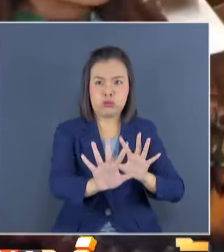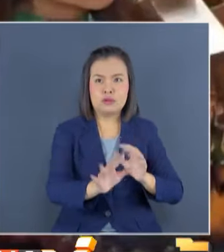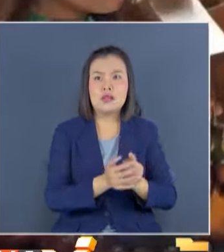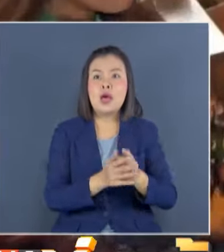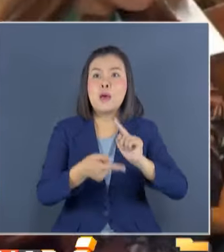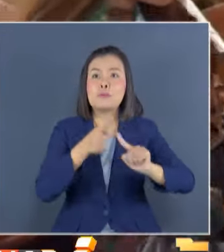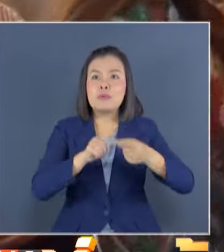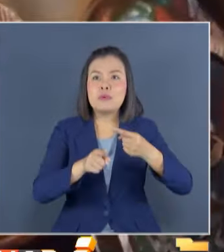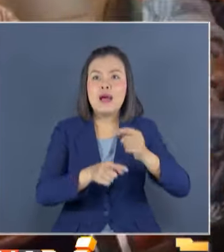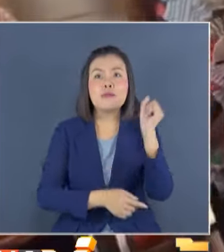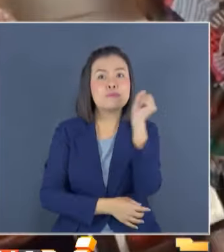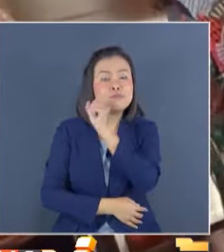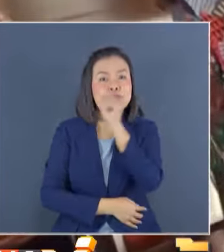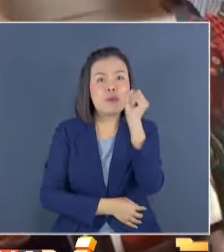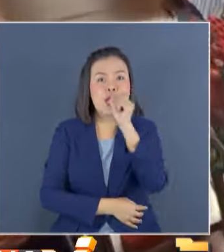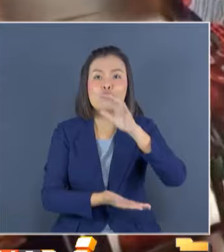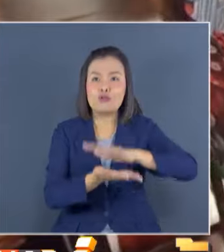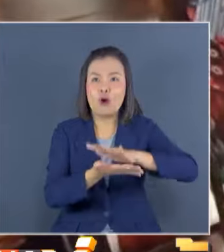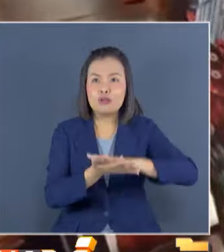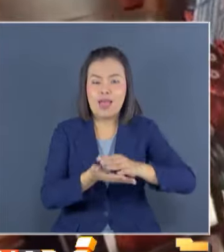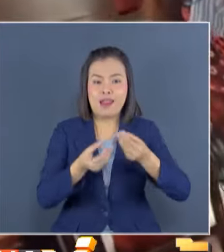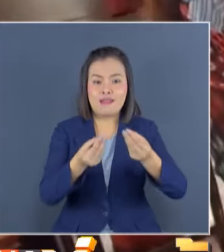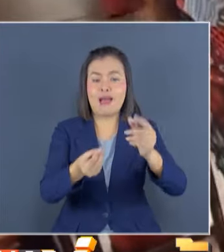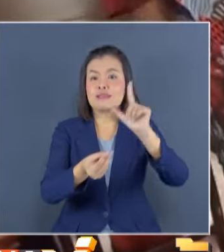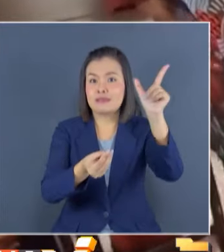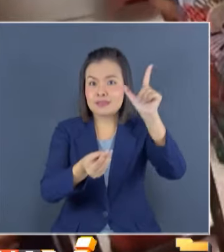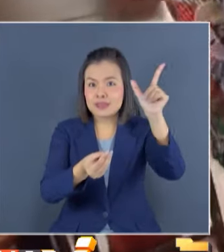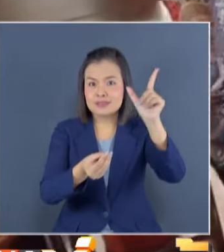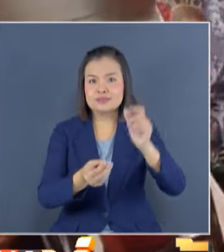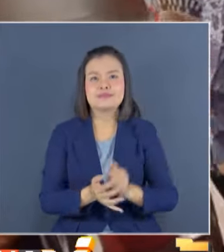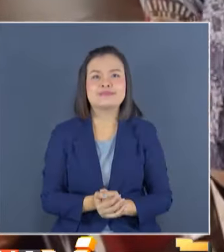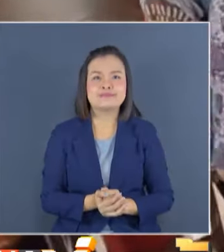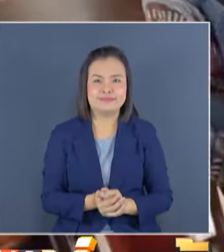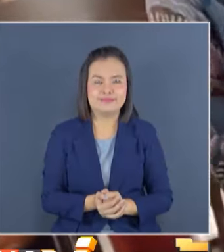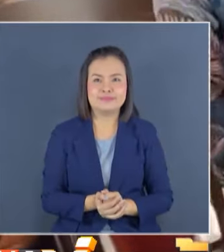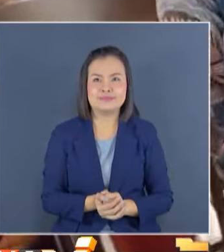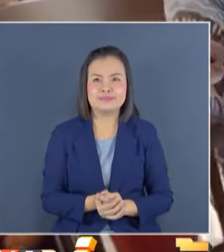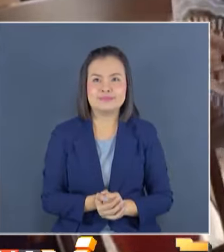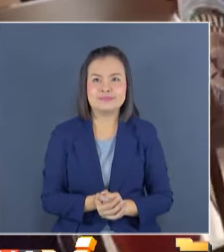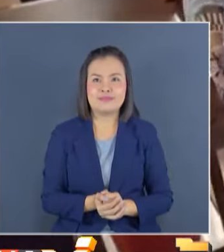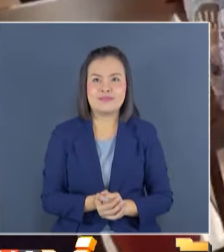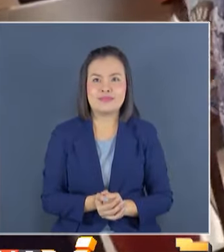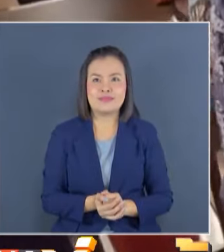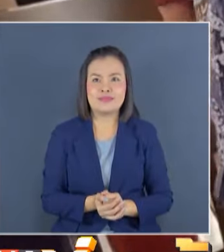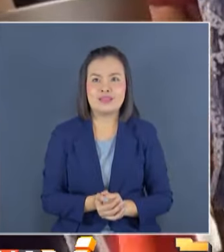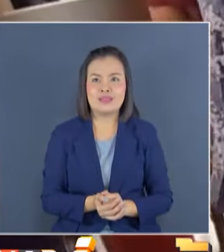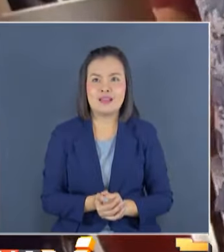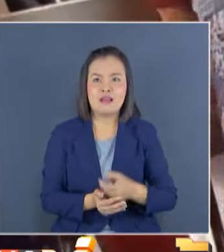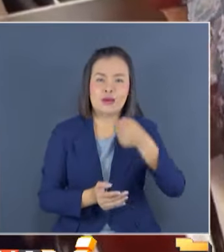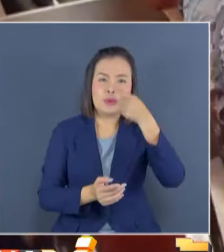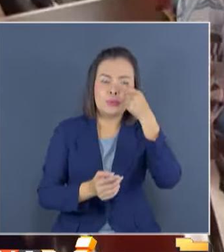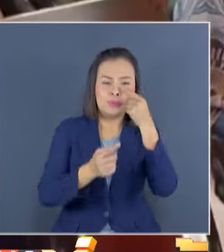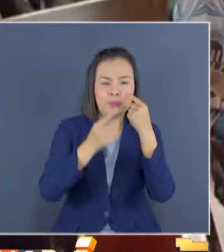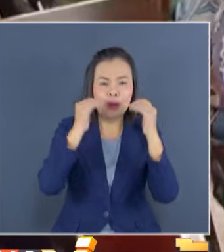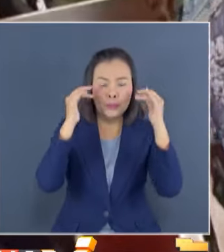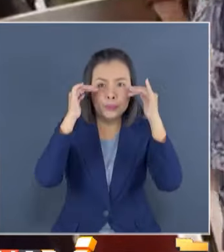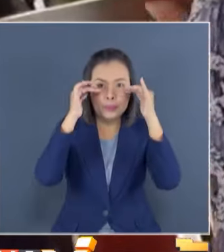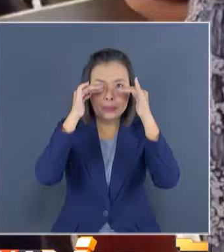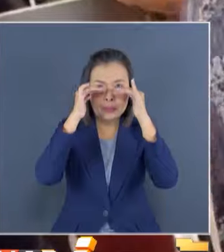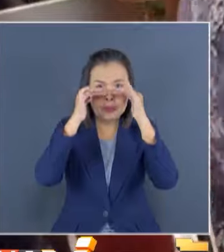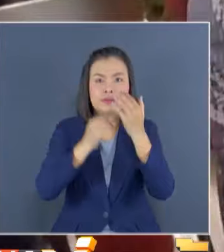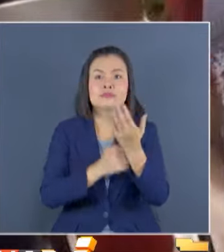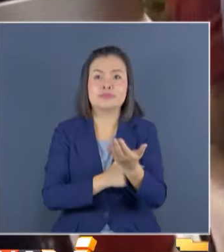เพื่อนๆจะร่วมการร้องเพลงประจำโรงเรียนให้กับคุณทักษิณซึ่งบางคนที่มาร่วมงานเมื่อวานนี้ถึงกับน้ำตาคลอเลยแล้วนี่ช่ว